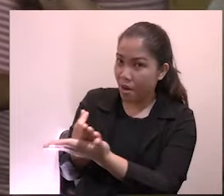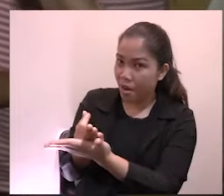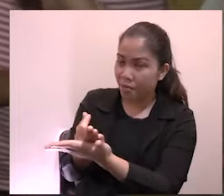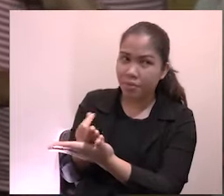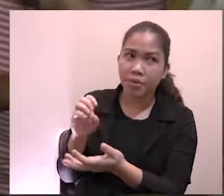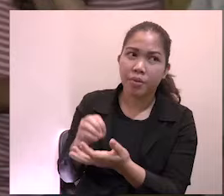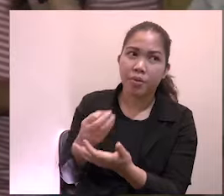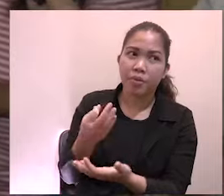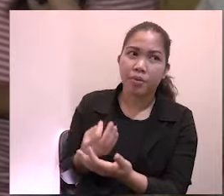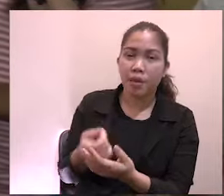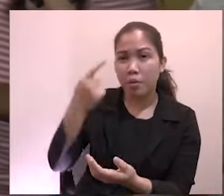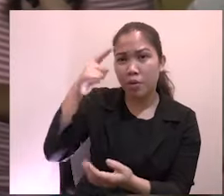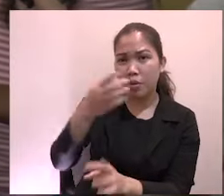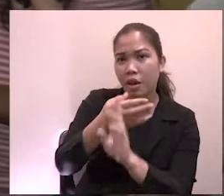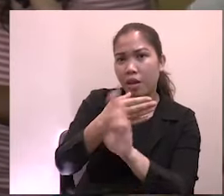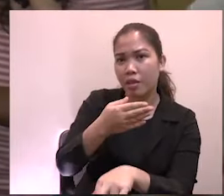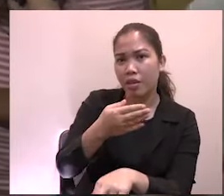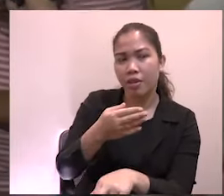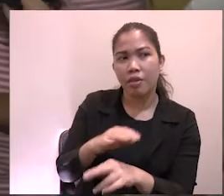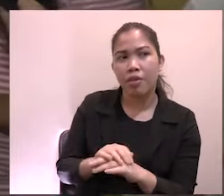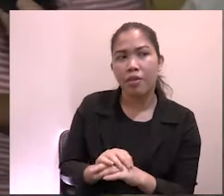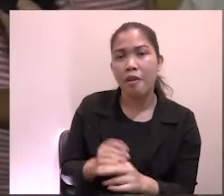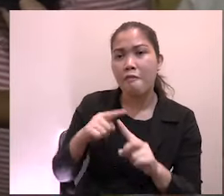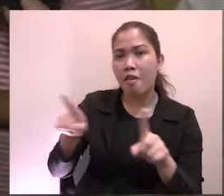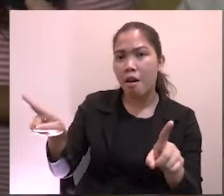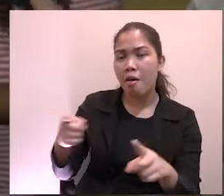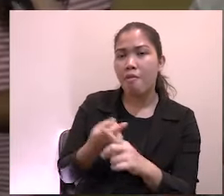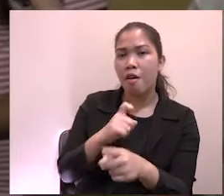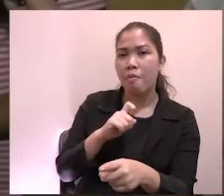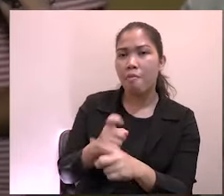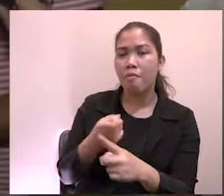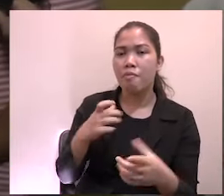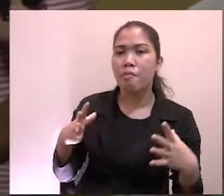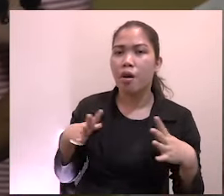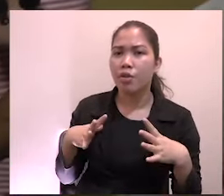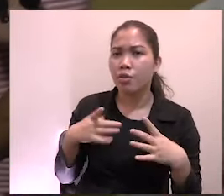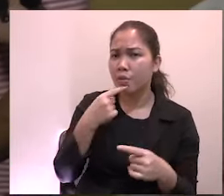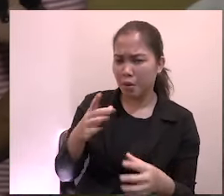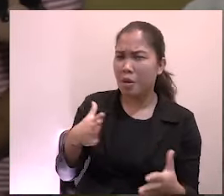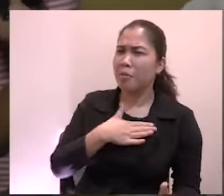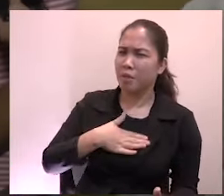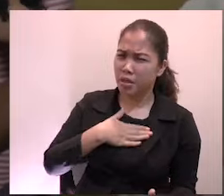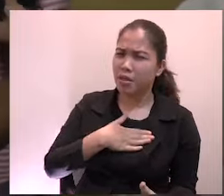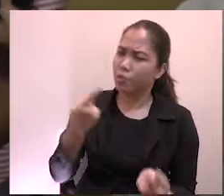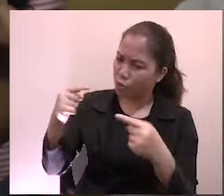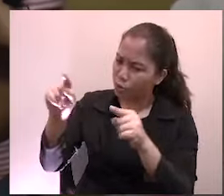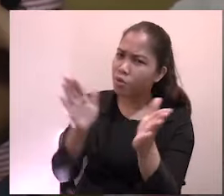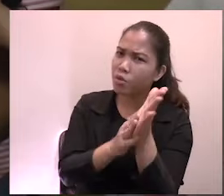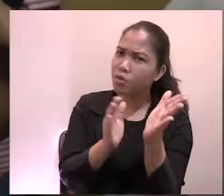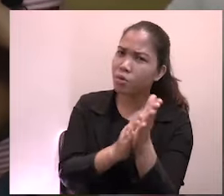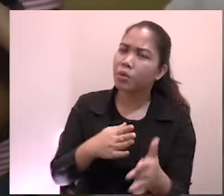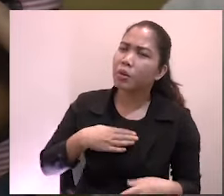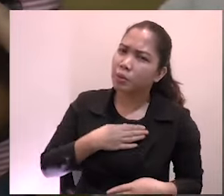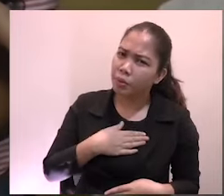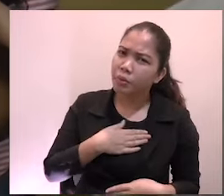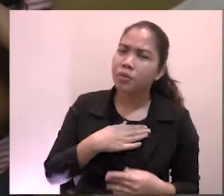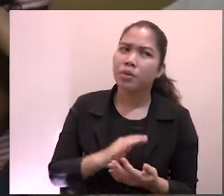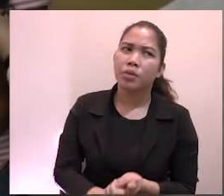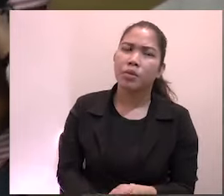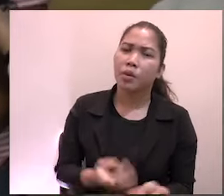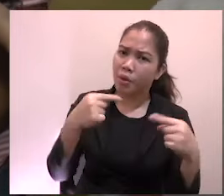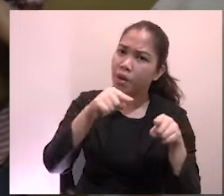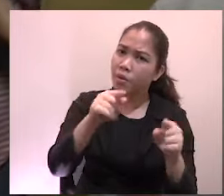Kasi kakababalik ko lang. Kapag sa galing bakasyon. Sabi ko, please, puntahan mo na yung school. Makiusap ka, di ba? Sino rin nakiusap din sa'yo?